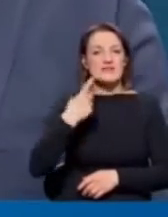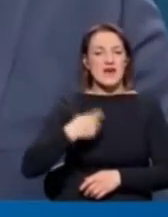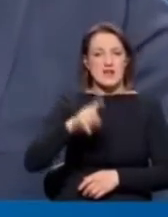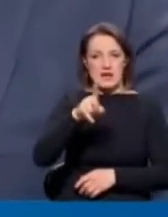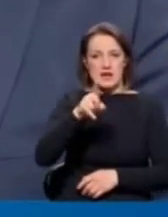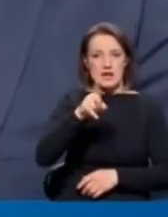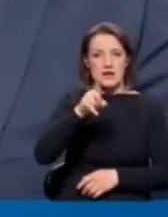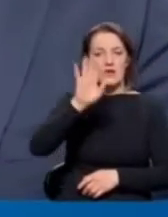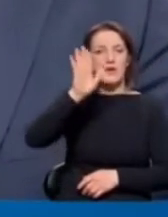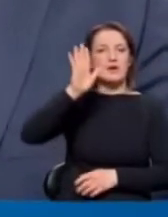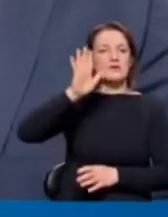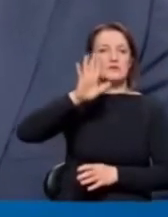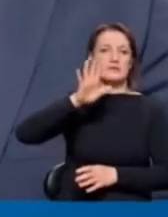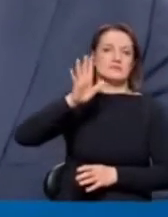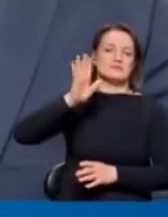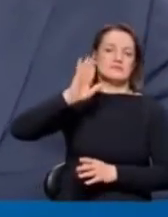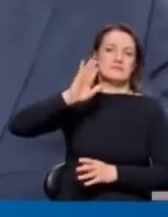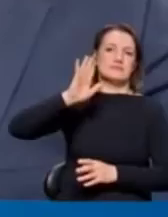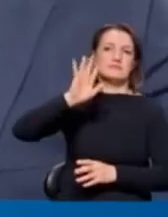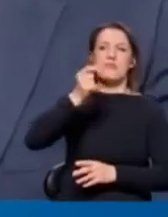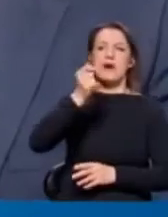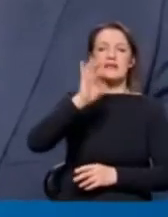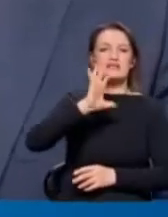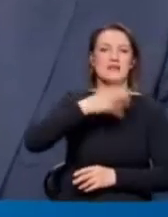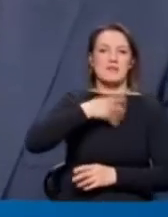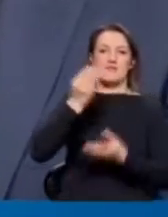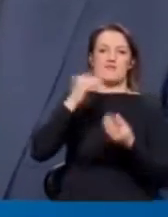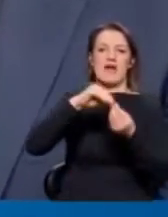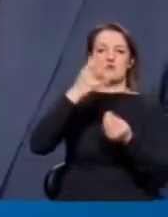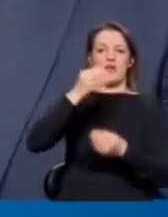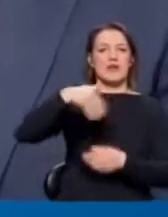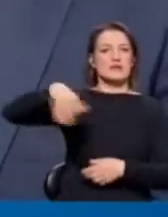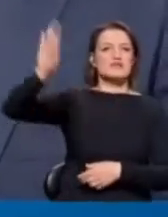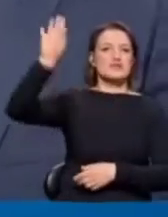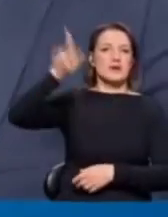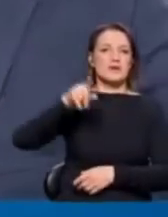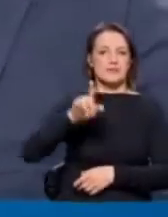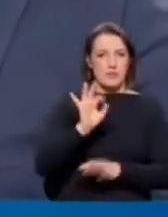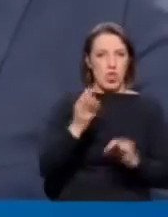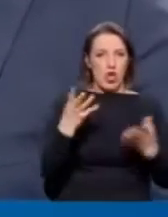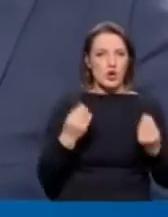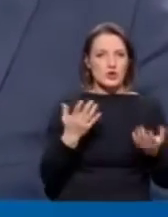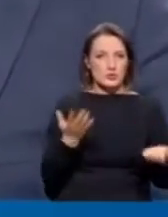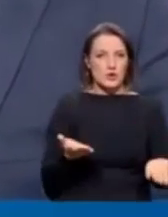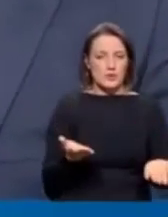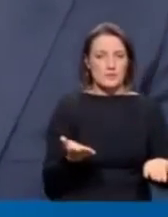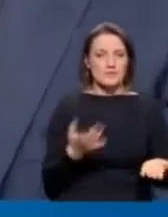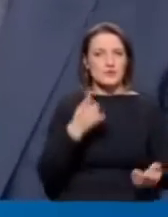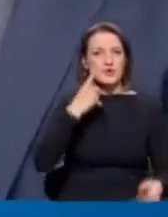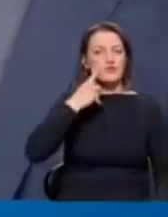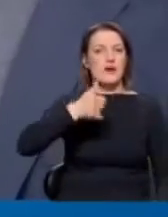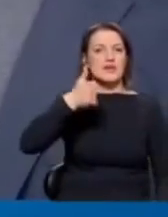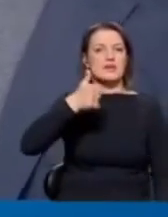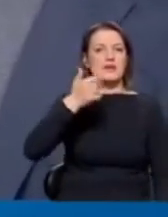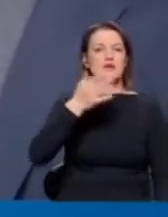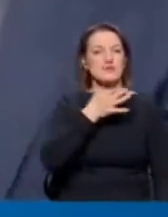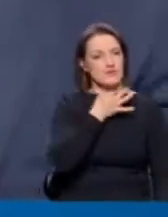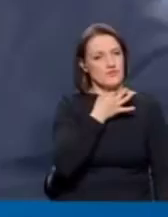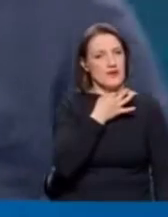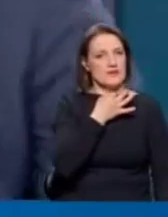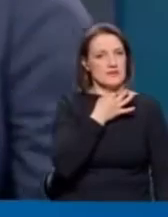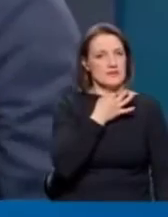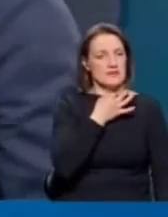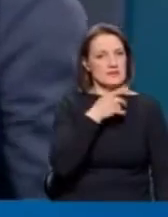oraya gidecek O paraların sahibine gidecek faiz olarak şimdi böyle bir şey olur mu ya Cumhurbaşkanı olduğunda Lütfen